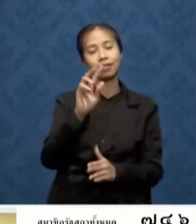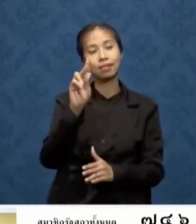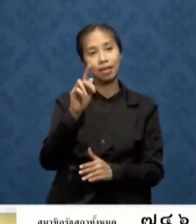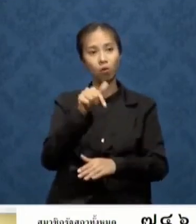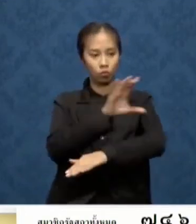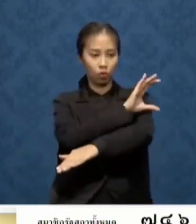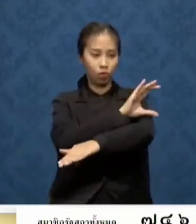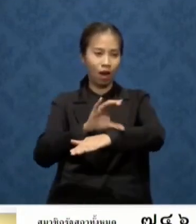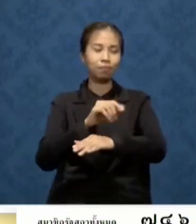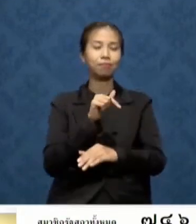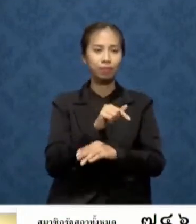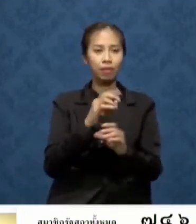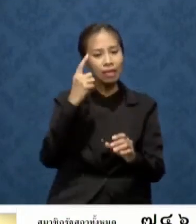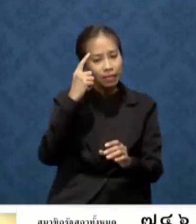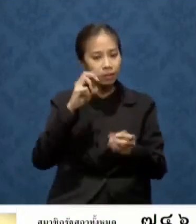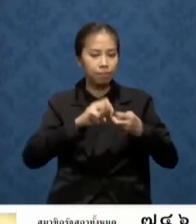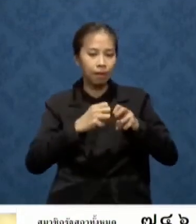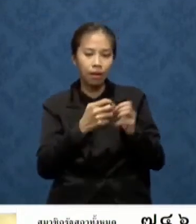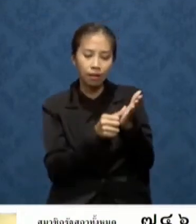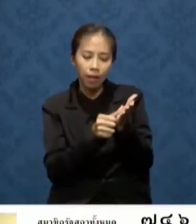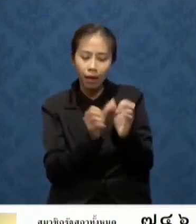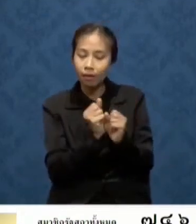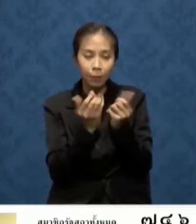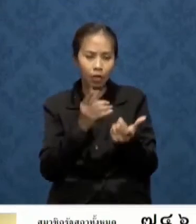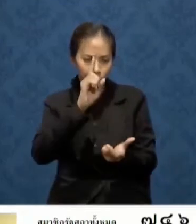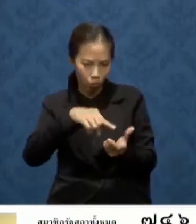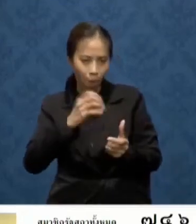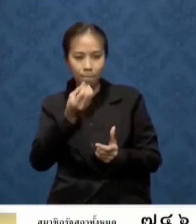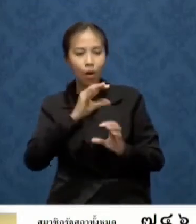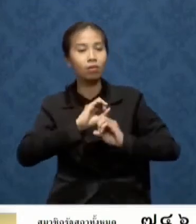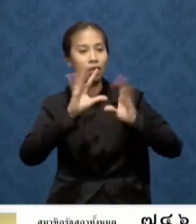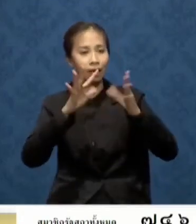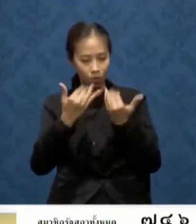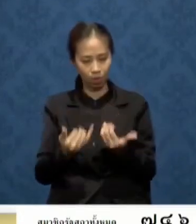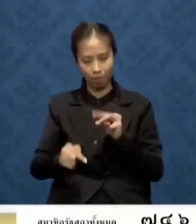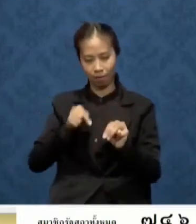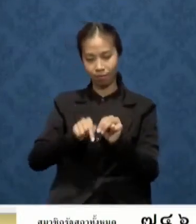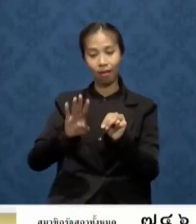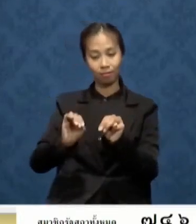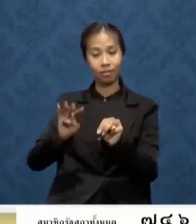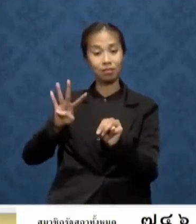ท่จะแ้ปัญหารนอย่ไรเอาให้ชัดนะครับตอนนี้กหมู่